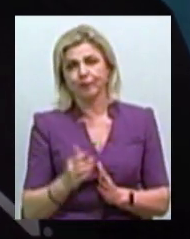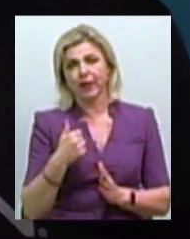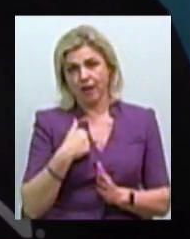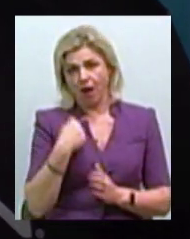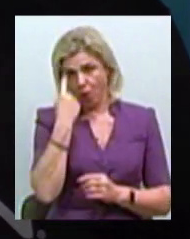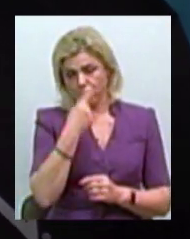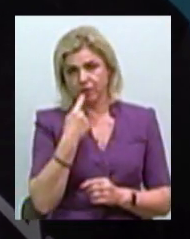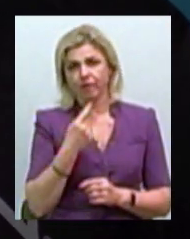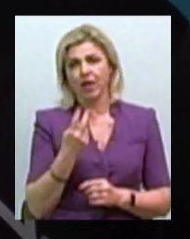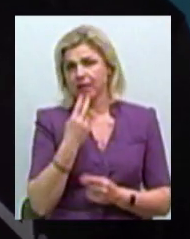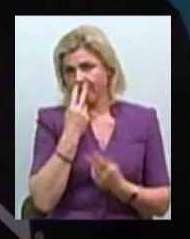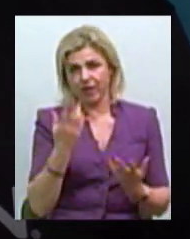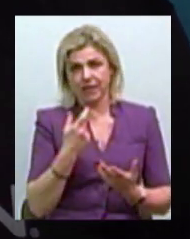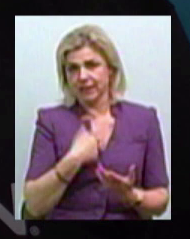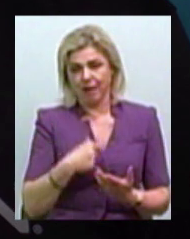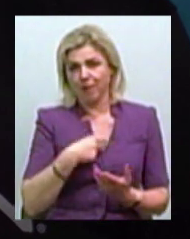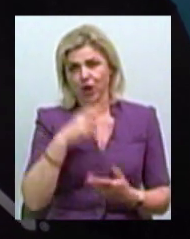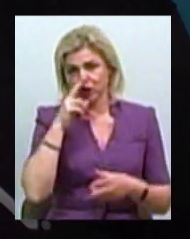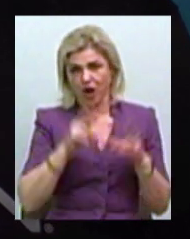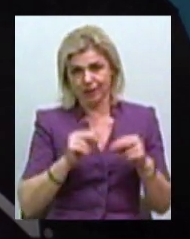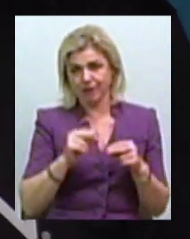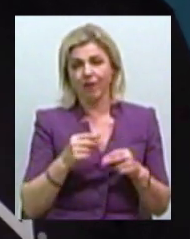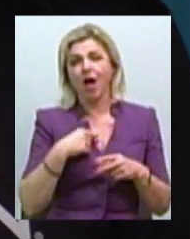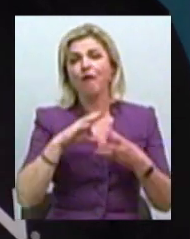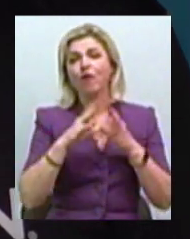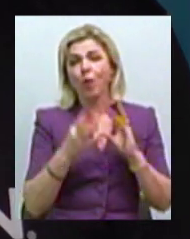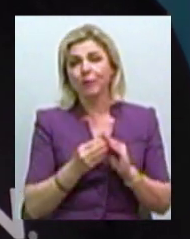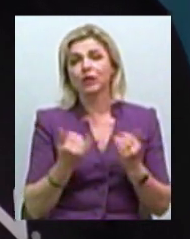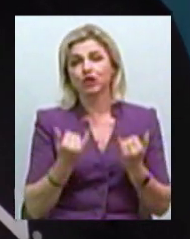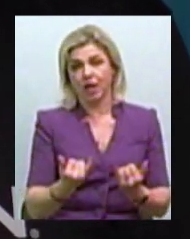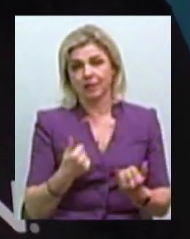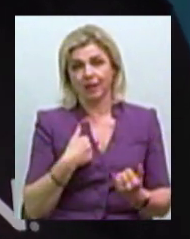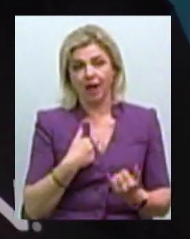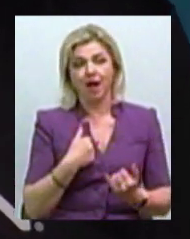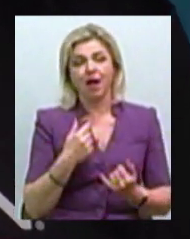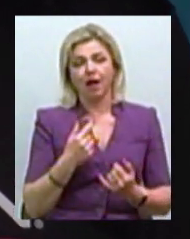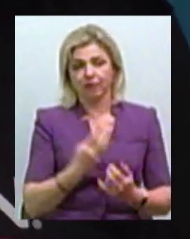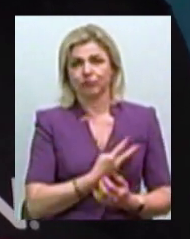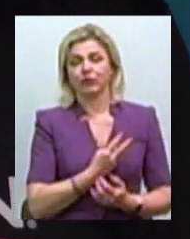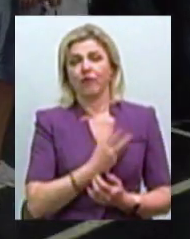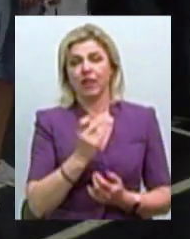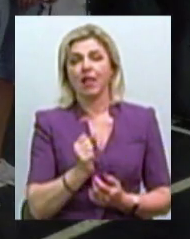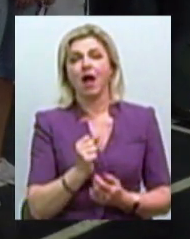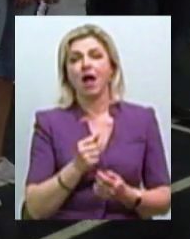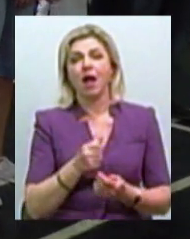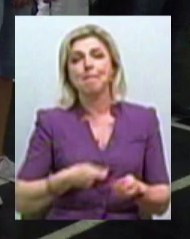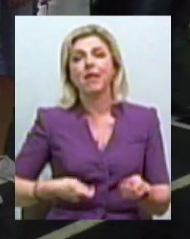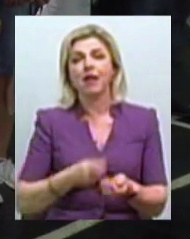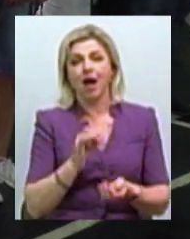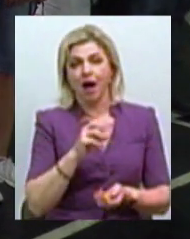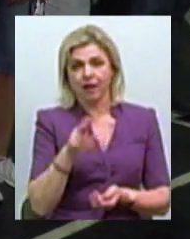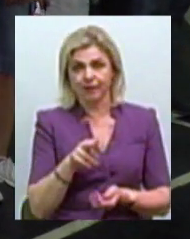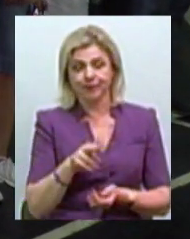Я особисто для себе особливо не бачу особистих шансів. Взагалі-то я зараз на даний момент життя більше налаштований на більярд. На спартакіаді